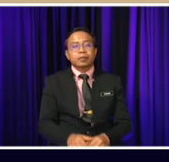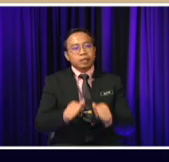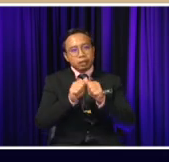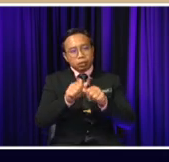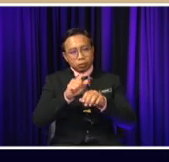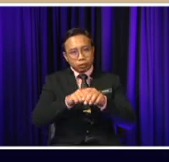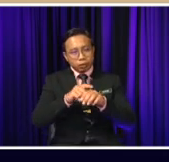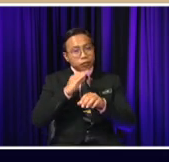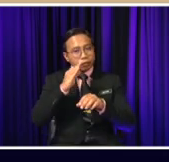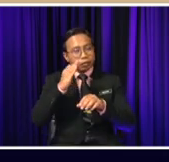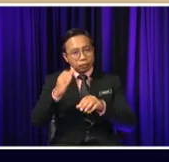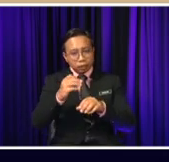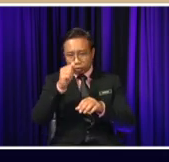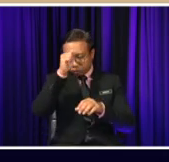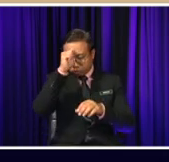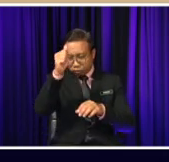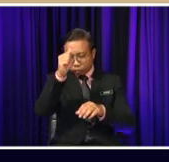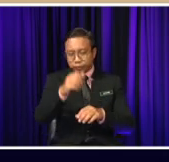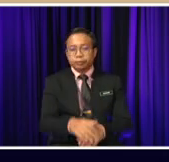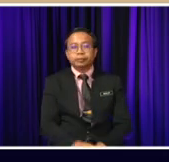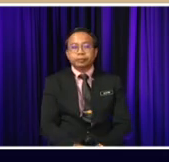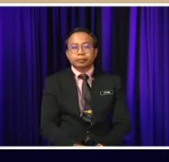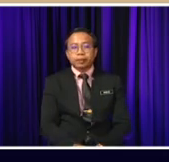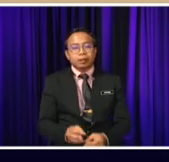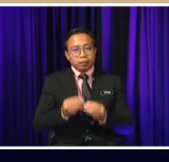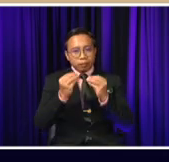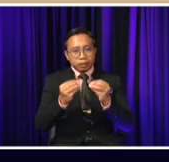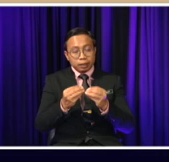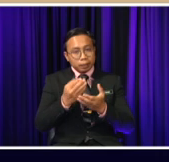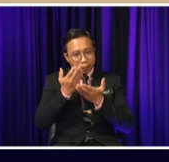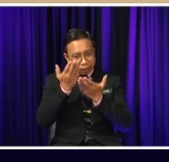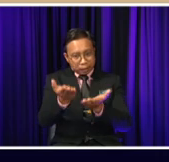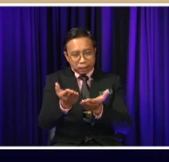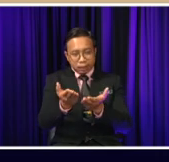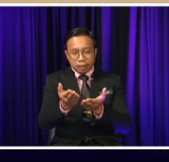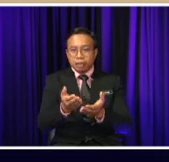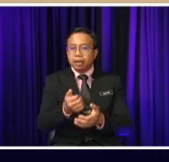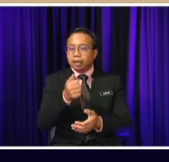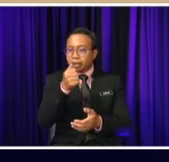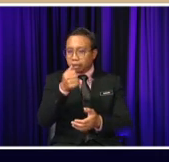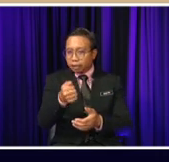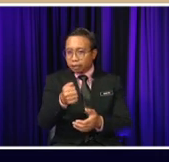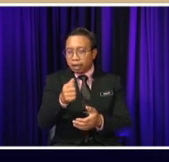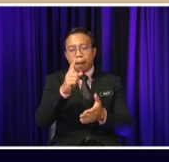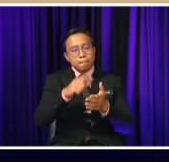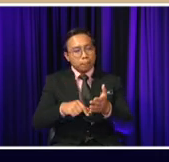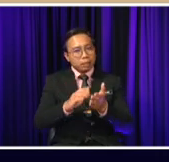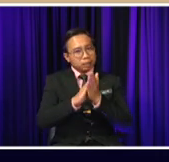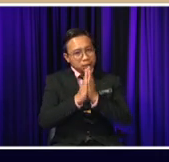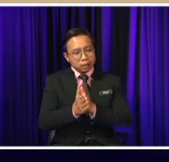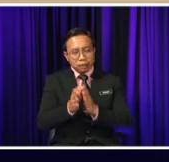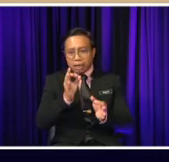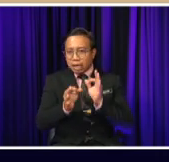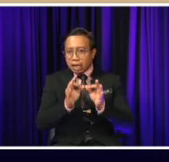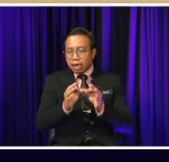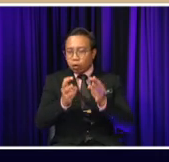firman Allah Subhanahu Wa Ta'ala di atas berikan pandangan anda apakah yang akan terjadi jika